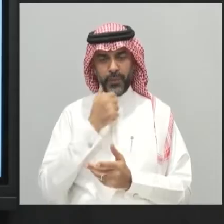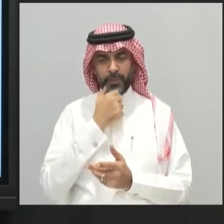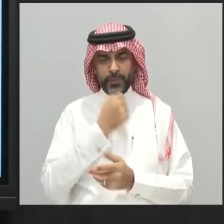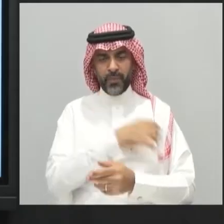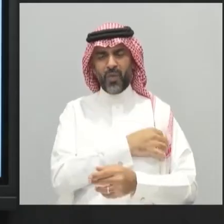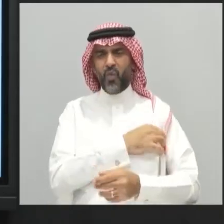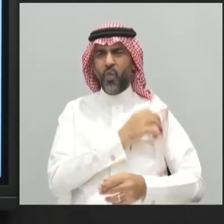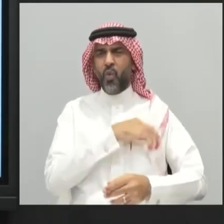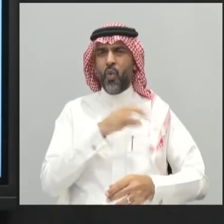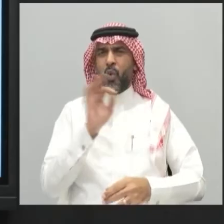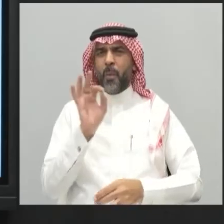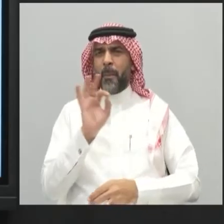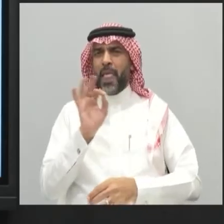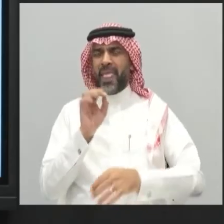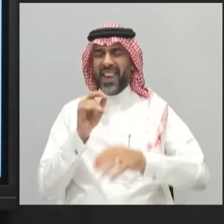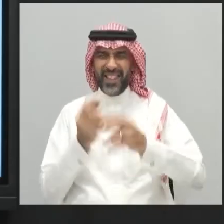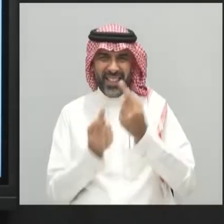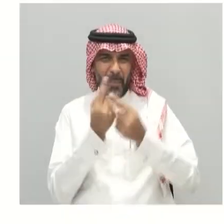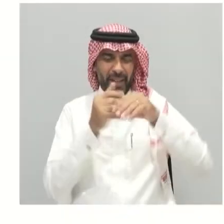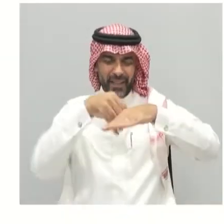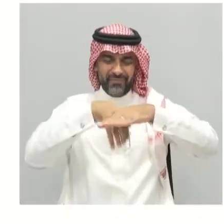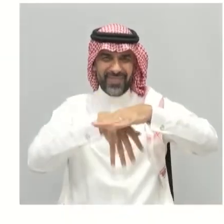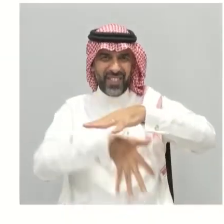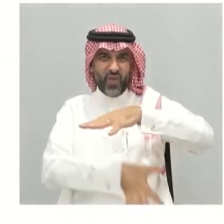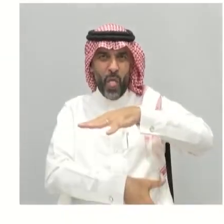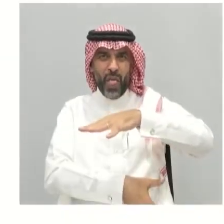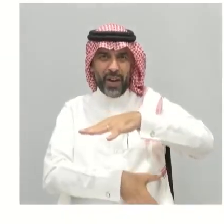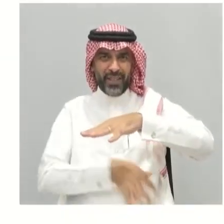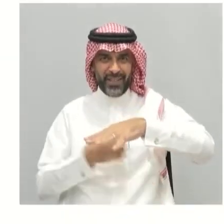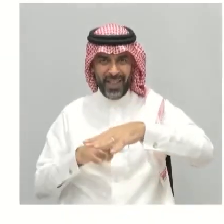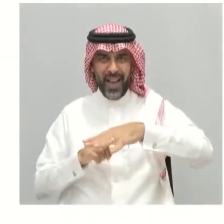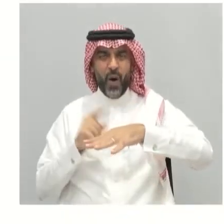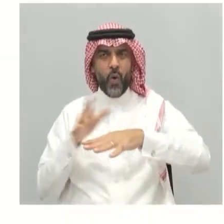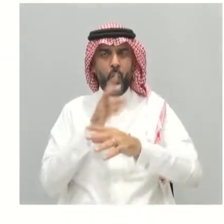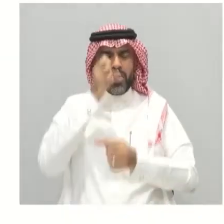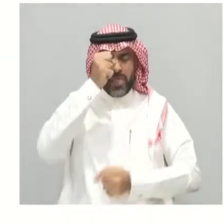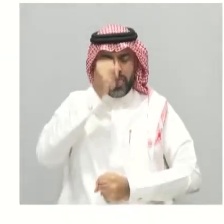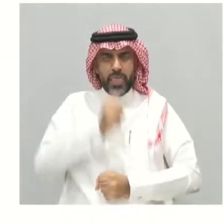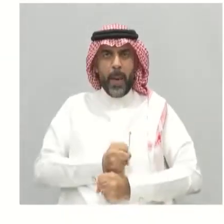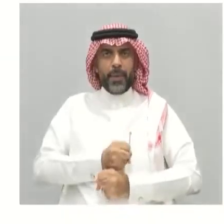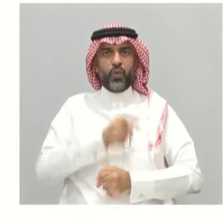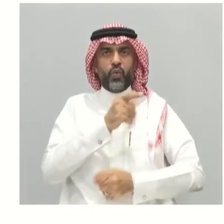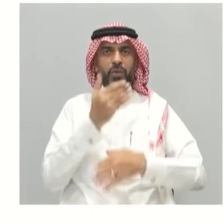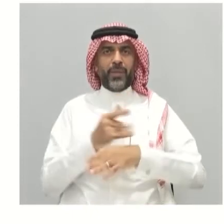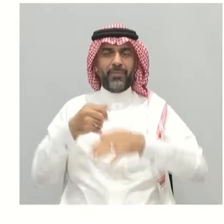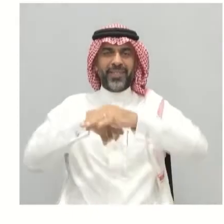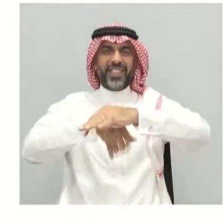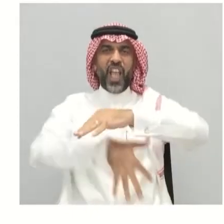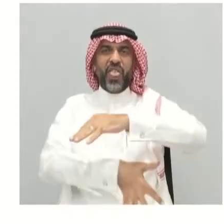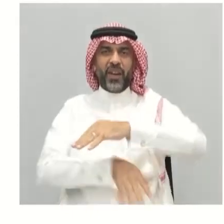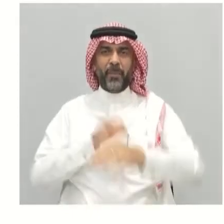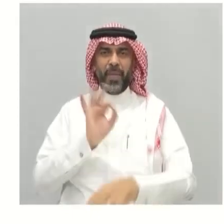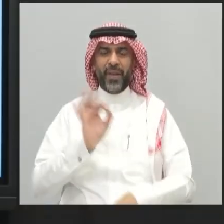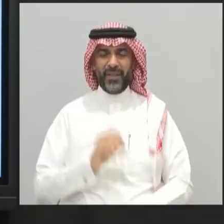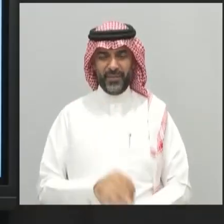الجذر ويعمل على تثبيت الطحلب اذا نلاحظ هنا من خلال هذه الصوره اول تركيب لدينا هو